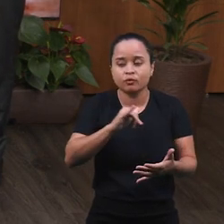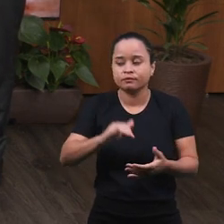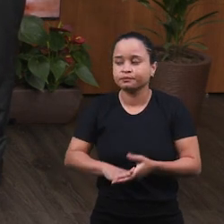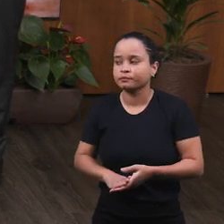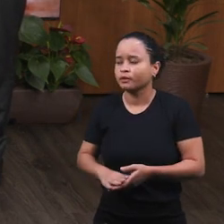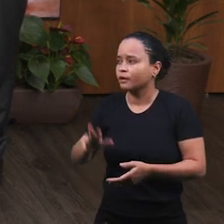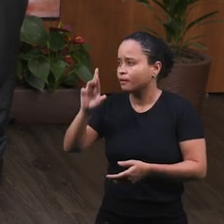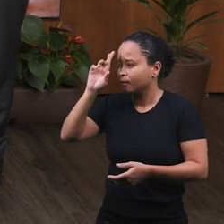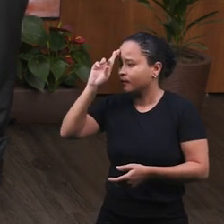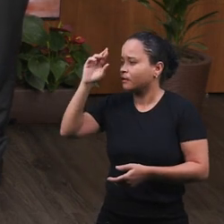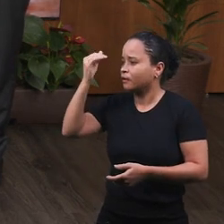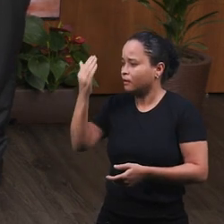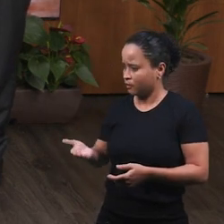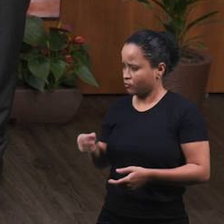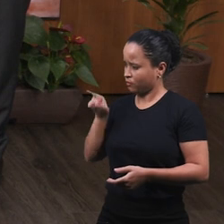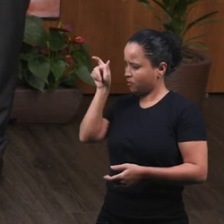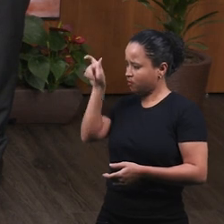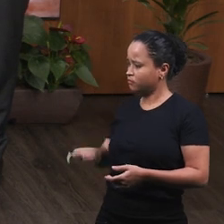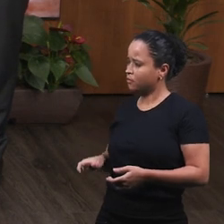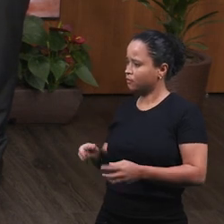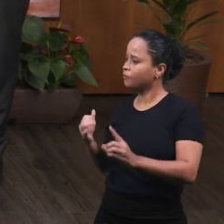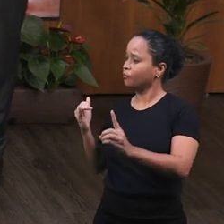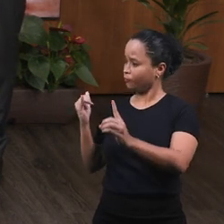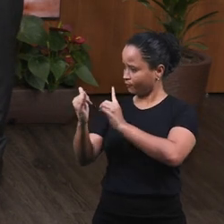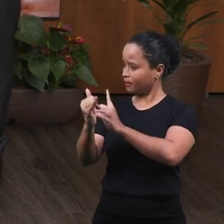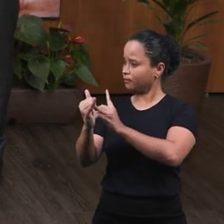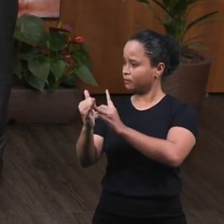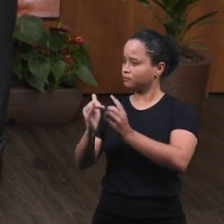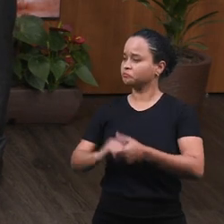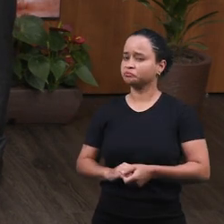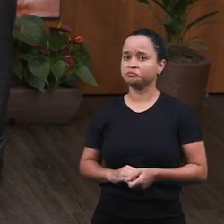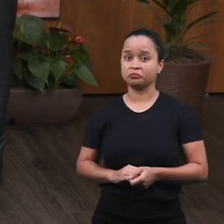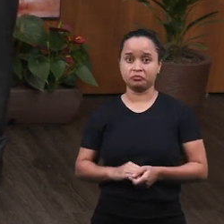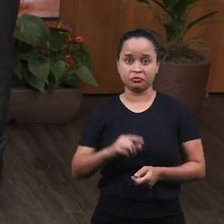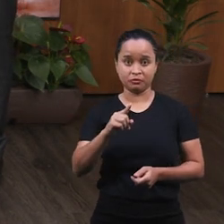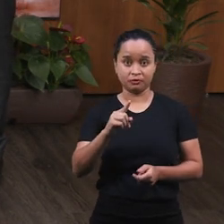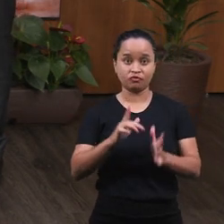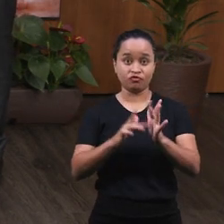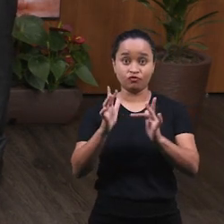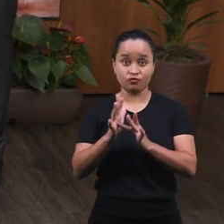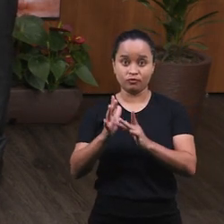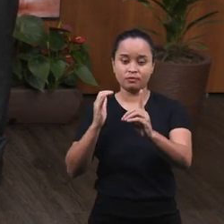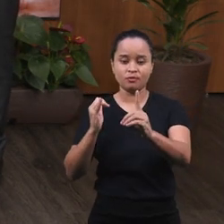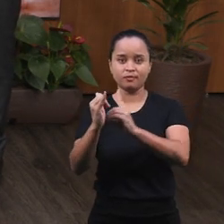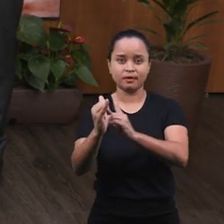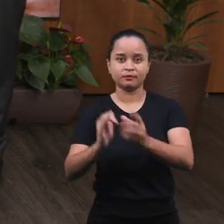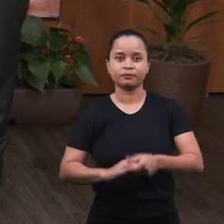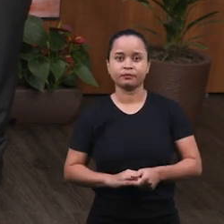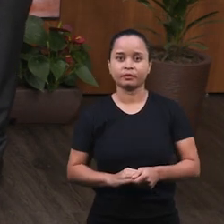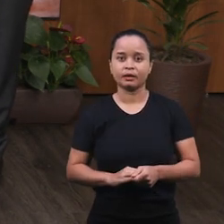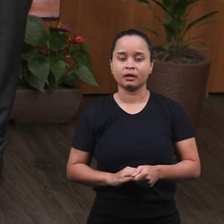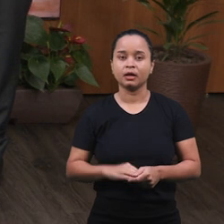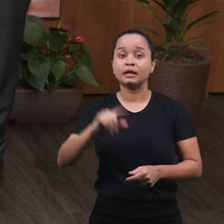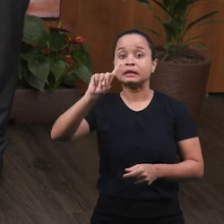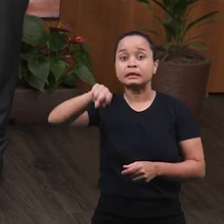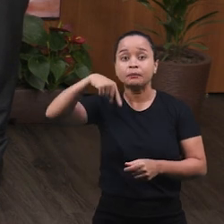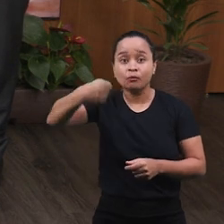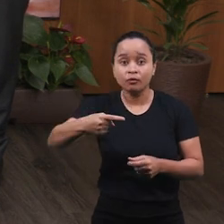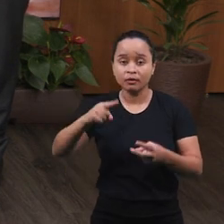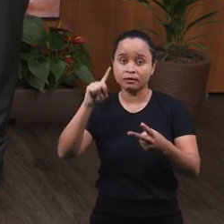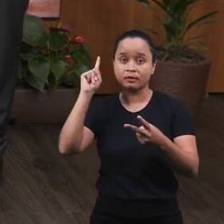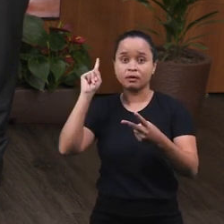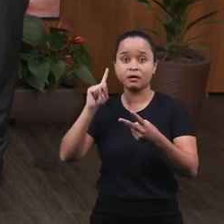le Seigneur, je vois que tu es prophète. Le Seigneur comme prophète. Après,